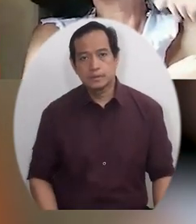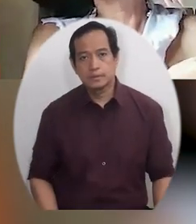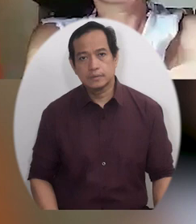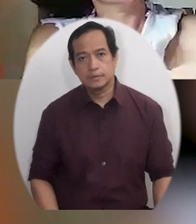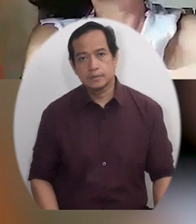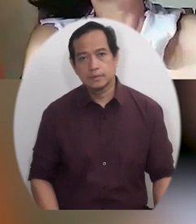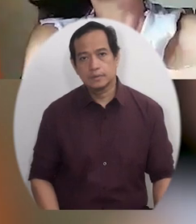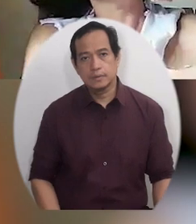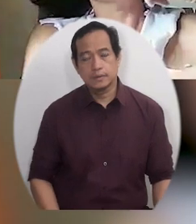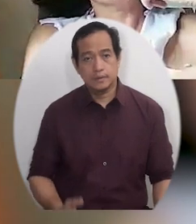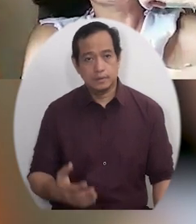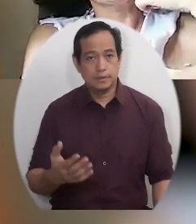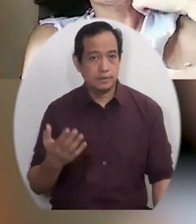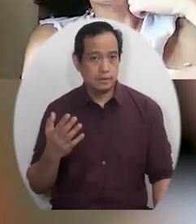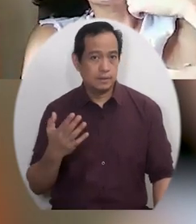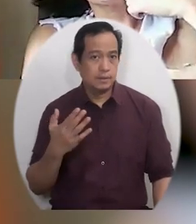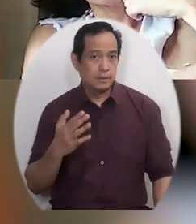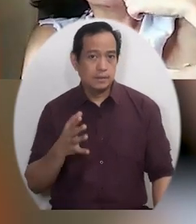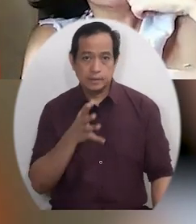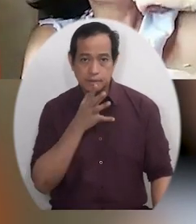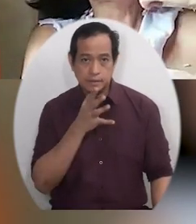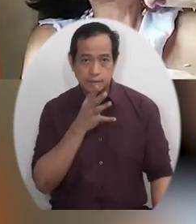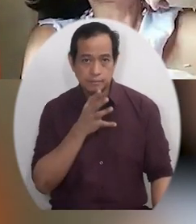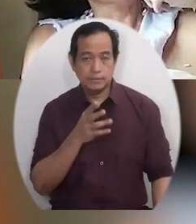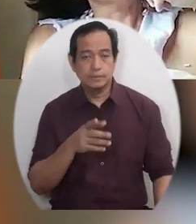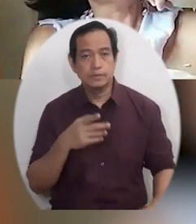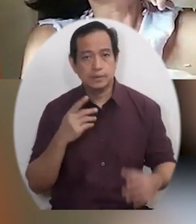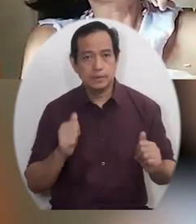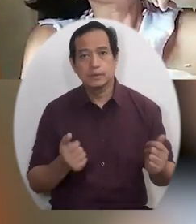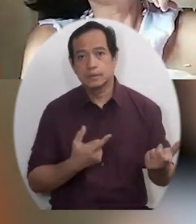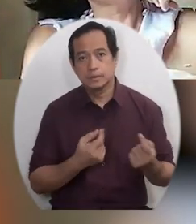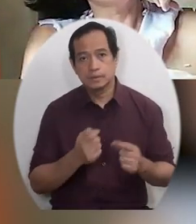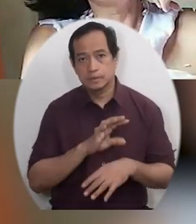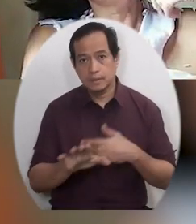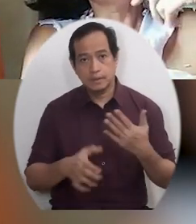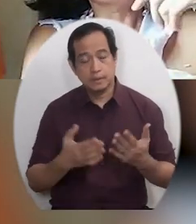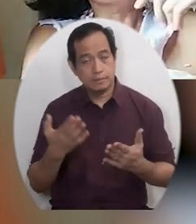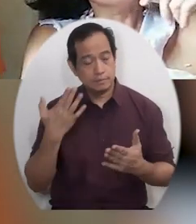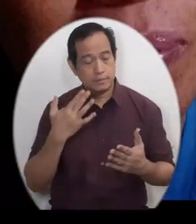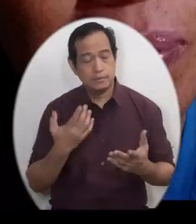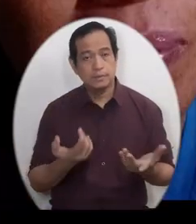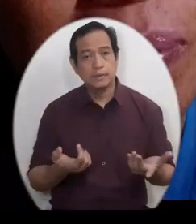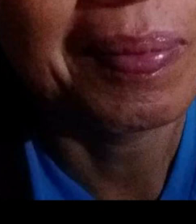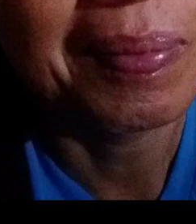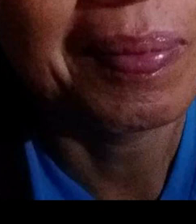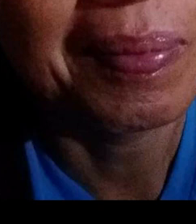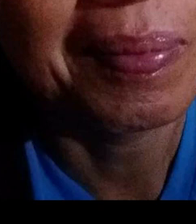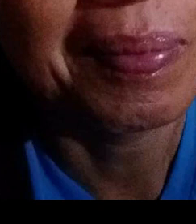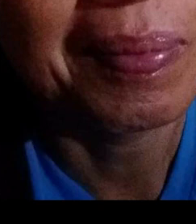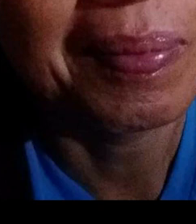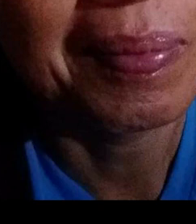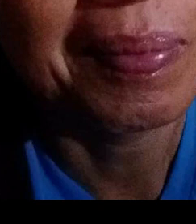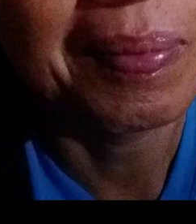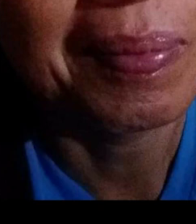yung dating siya. Dun pa lang po, kontento na ako. Dun pa lang po, masaya na ako.